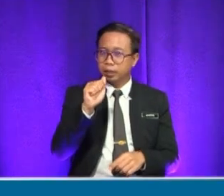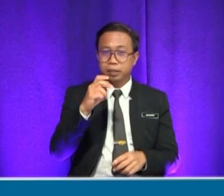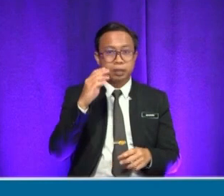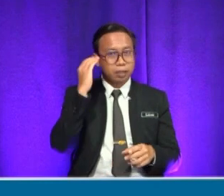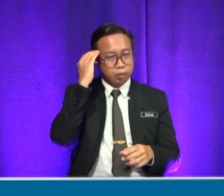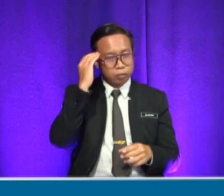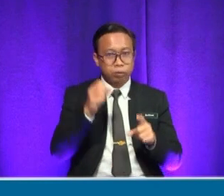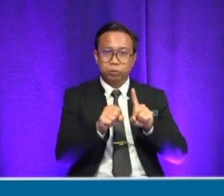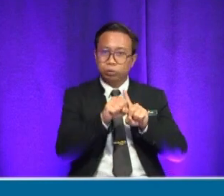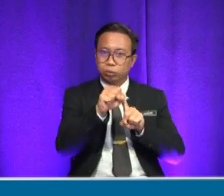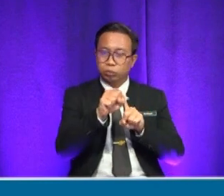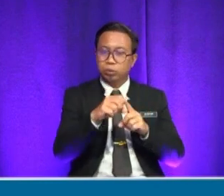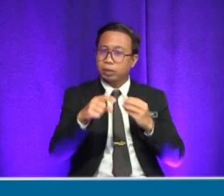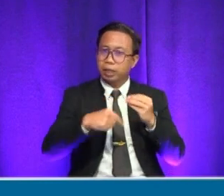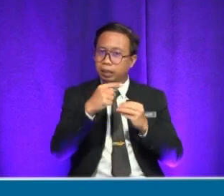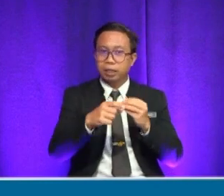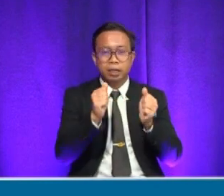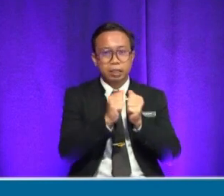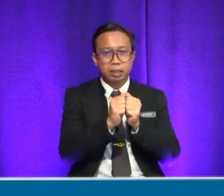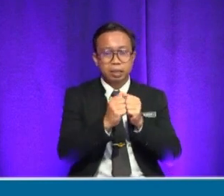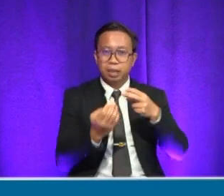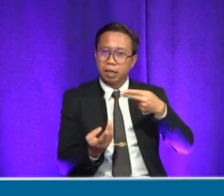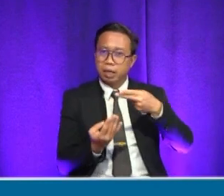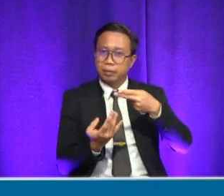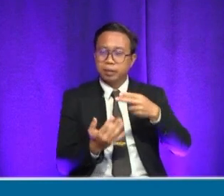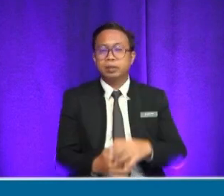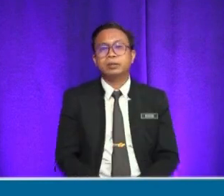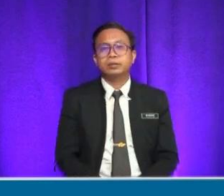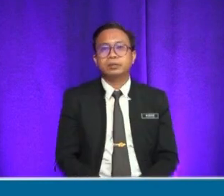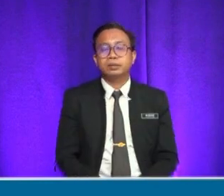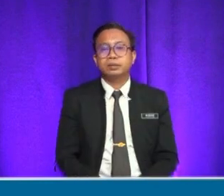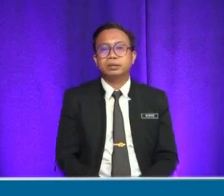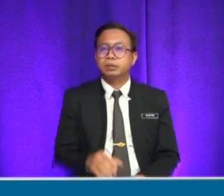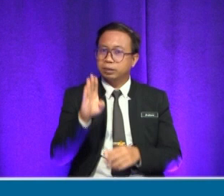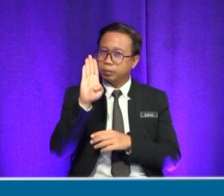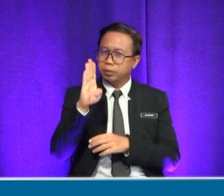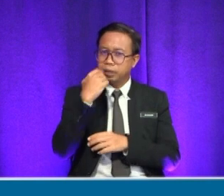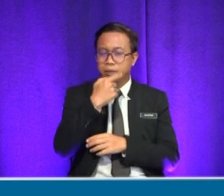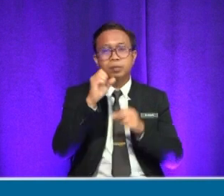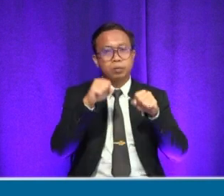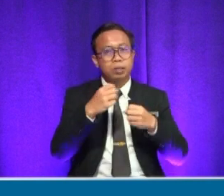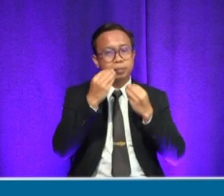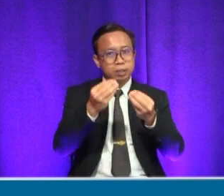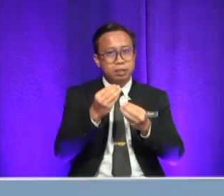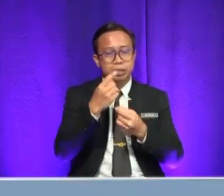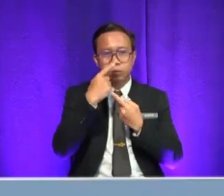suhu. Jadi suhu ada berkaitan dengan haba. Okey, sensor B, siapa boleh bagi jawapan?